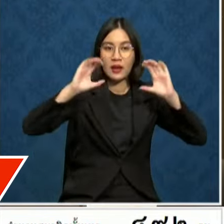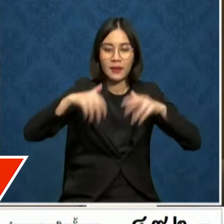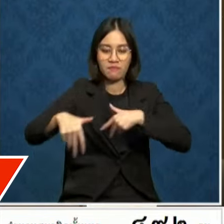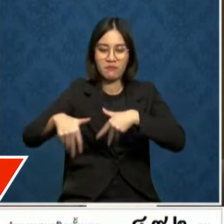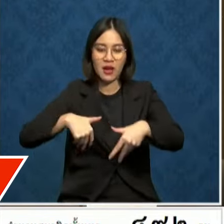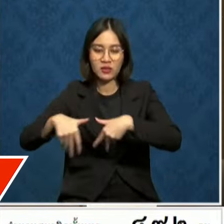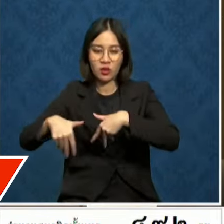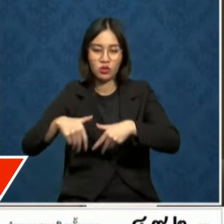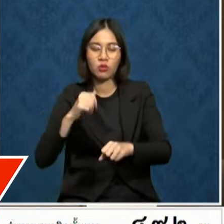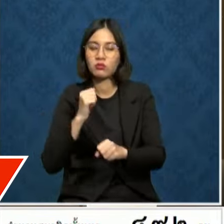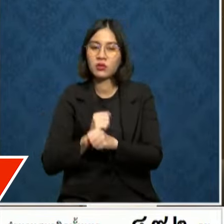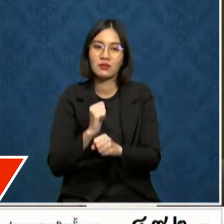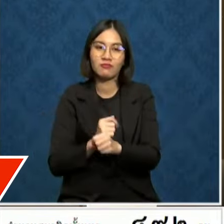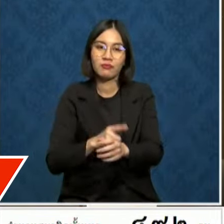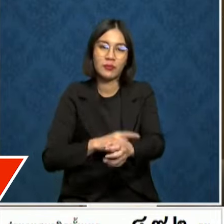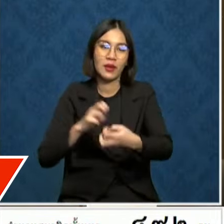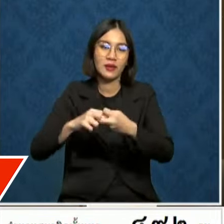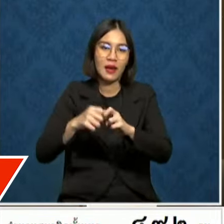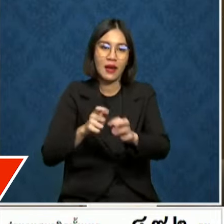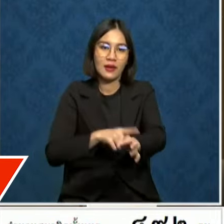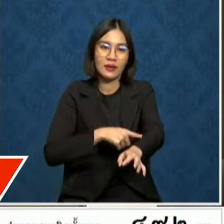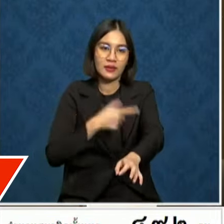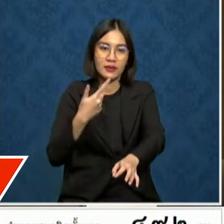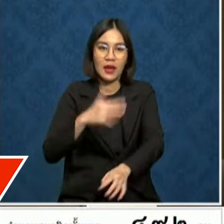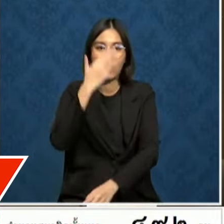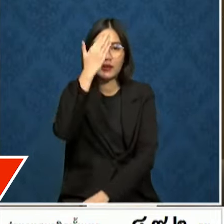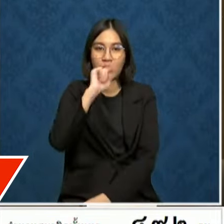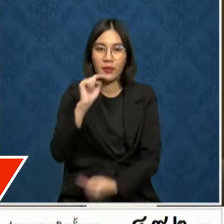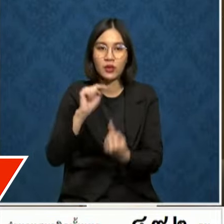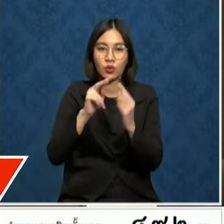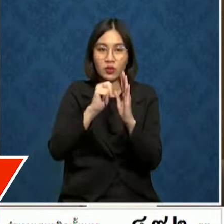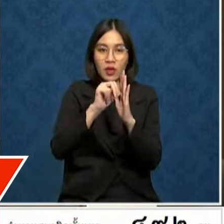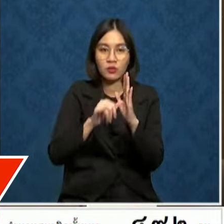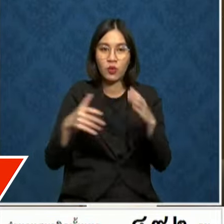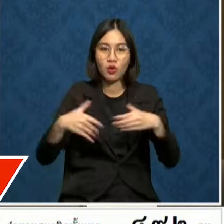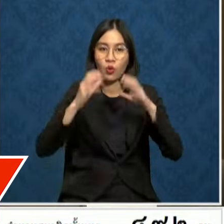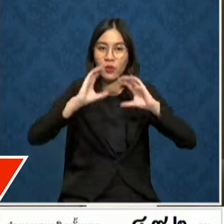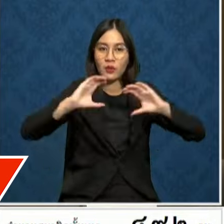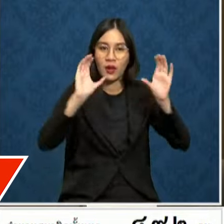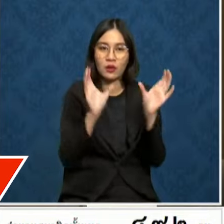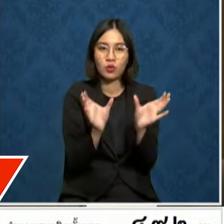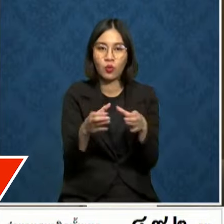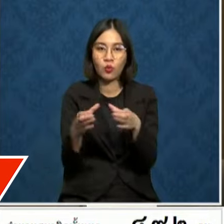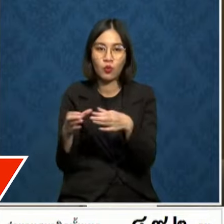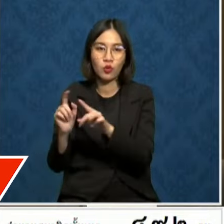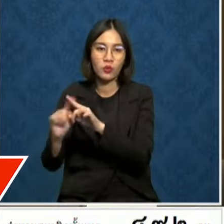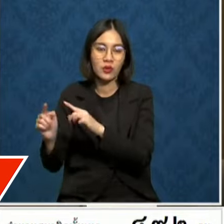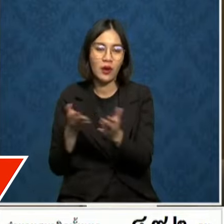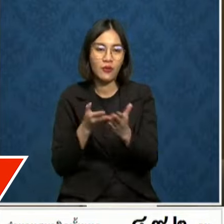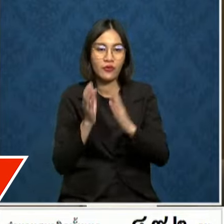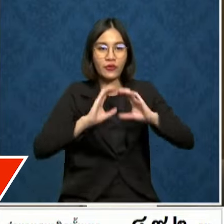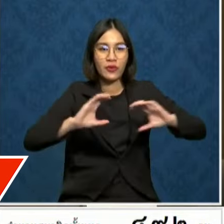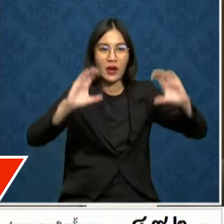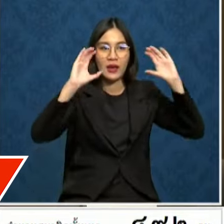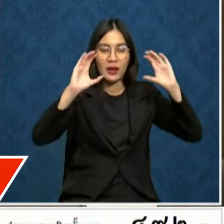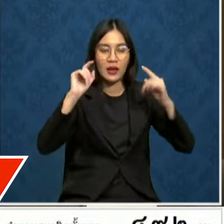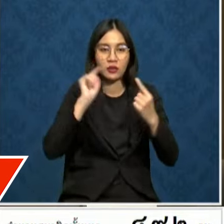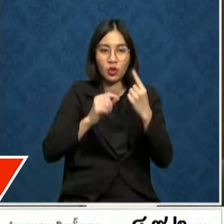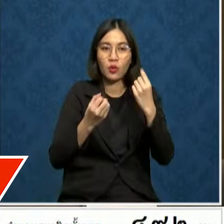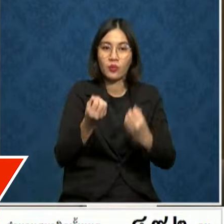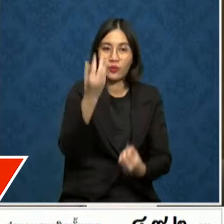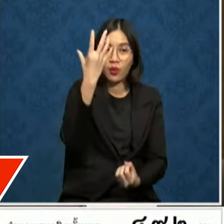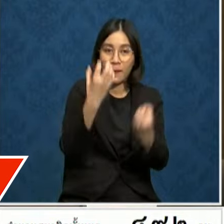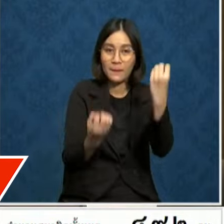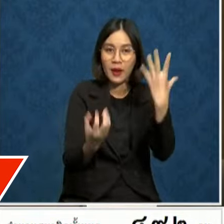ปัญหาที่ดำเนินการมาอย่างยาวนานอันเป็นผลจากการดำเนินนโยบายของรัฐบาลแต่ละยุคสมัยที่ฝ่ายรัฐจะต้องเพิ่มพื้นพื้นที่